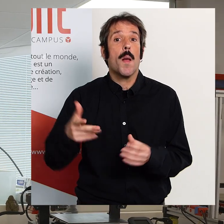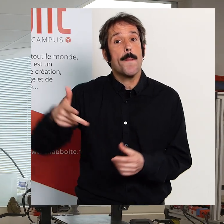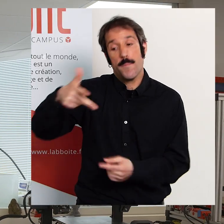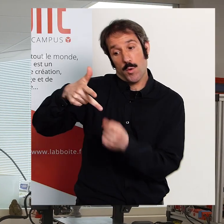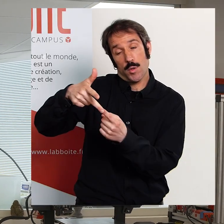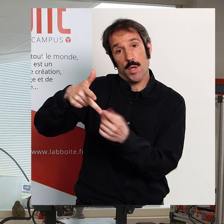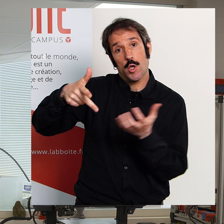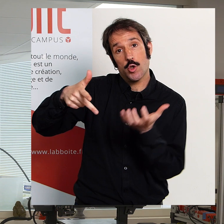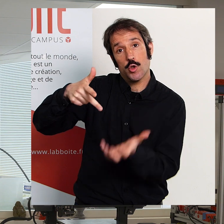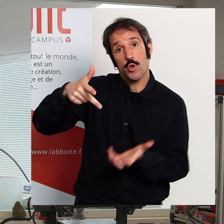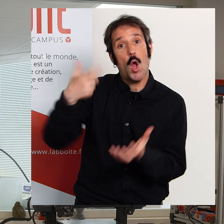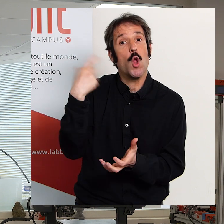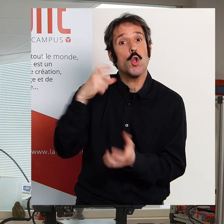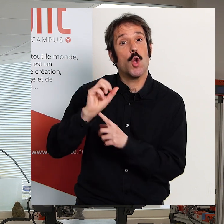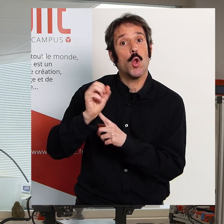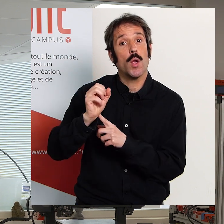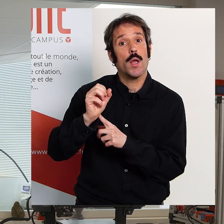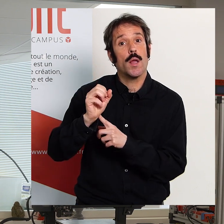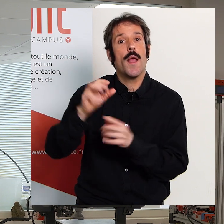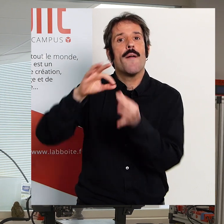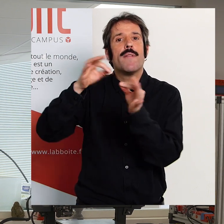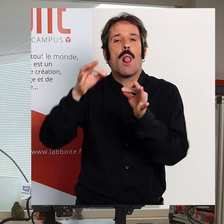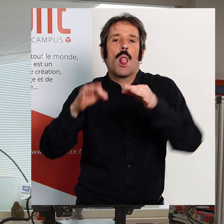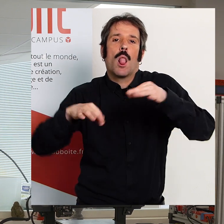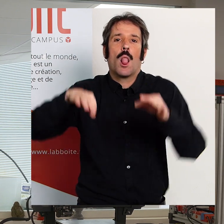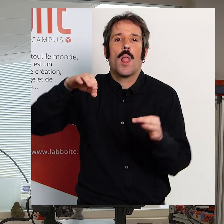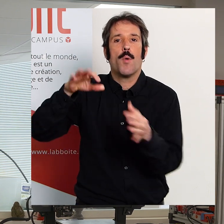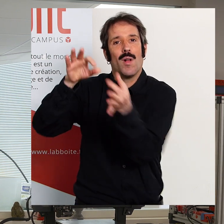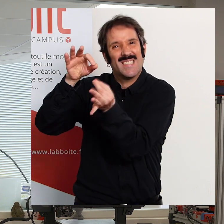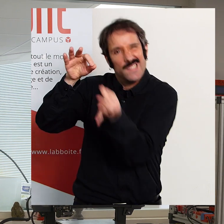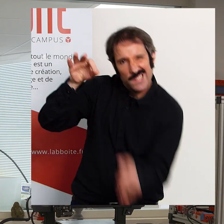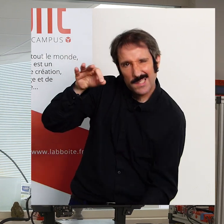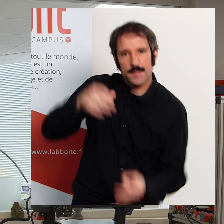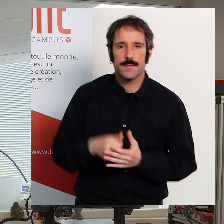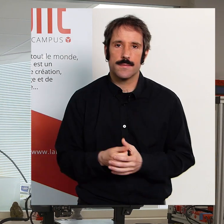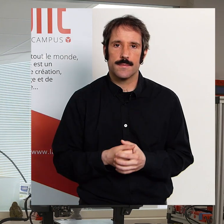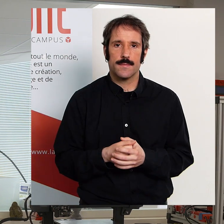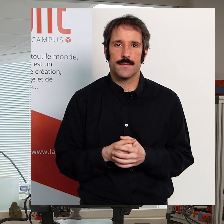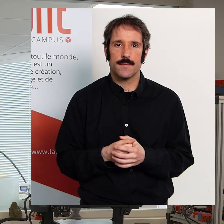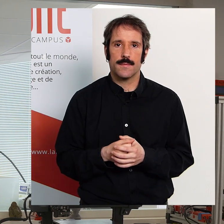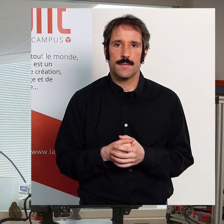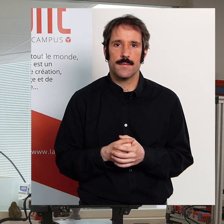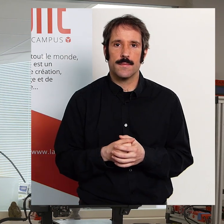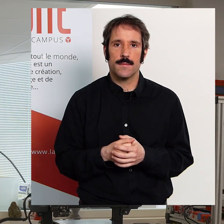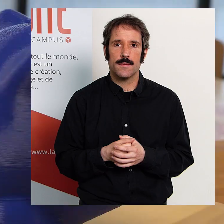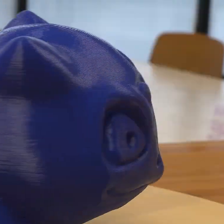Donc ça va avoir pour incidence de chauffer la buse qui se trouve là à 200 degrés, ramollir le fil, ce qui va permettre de le